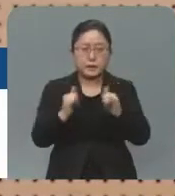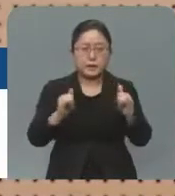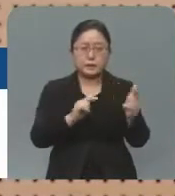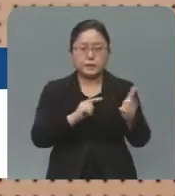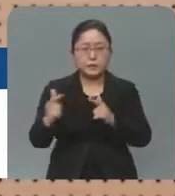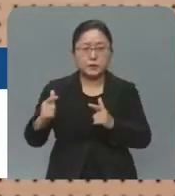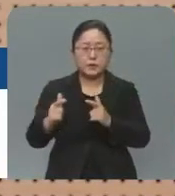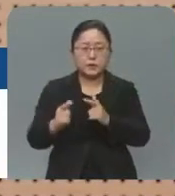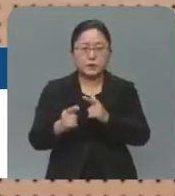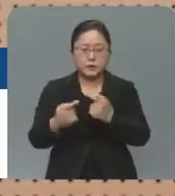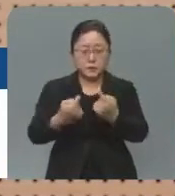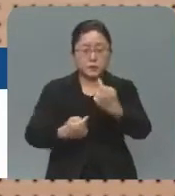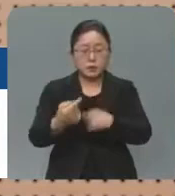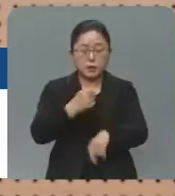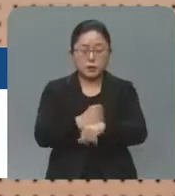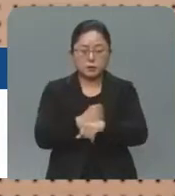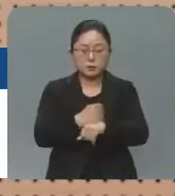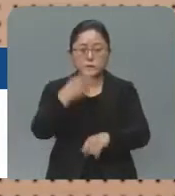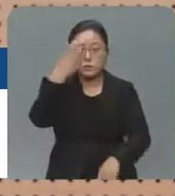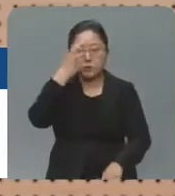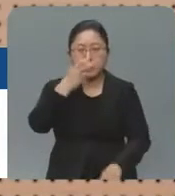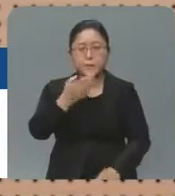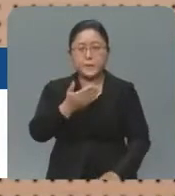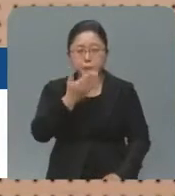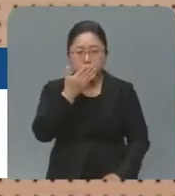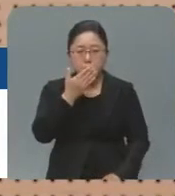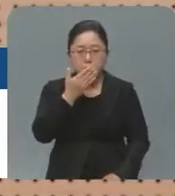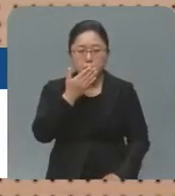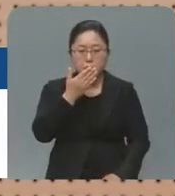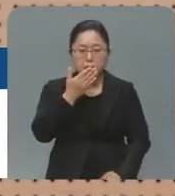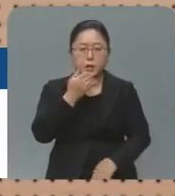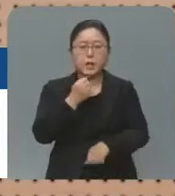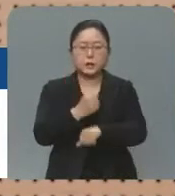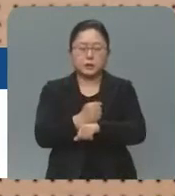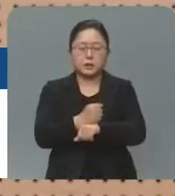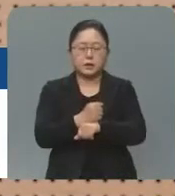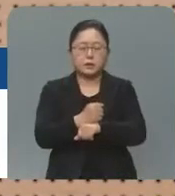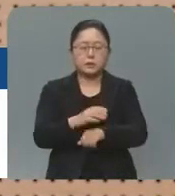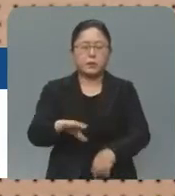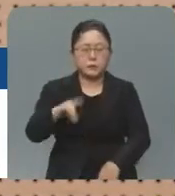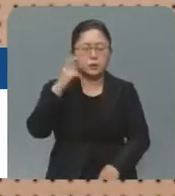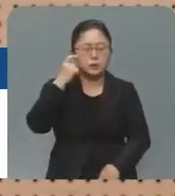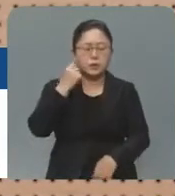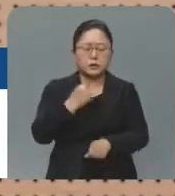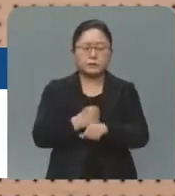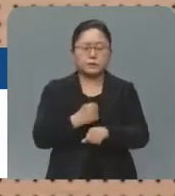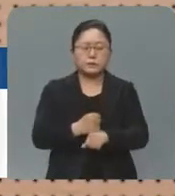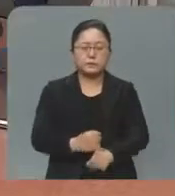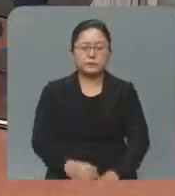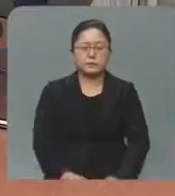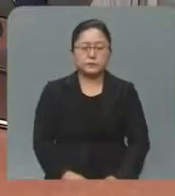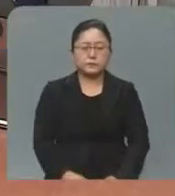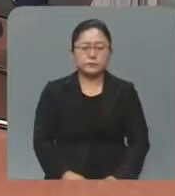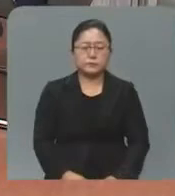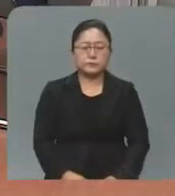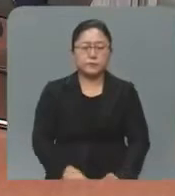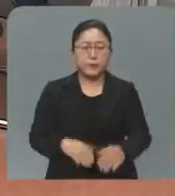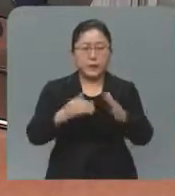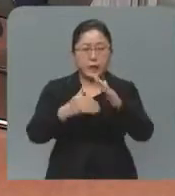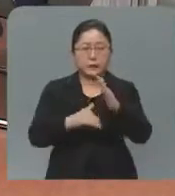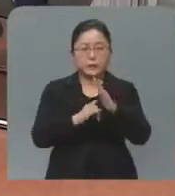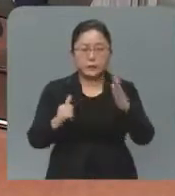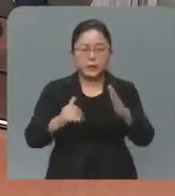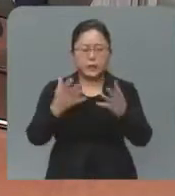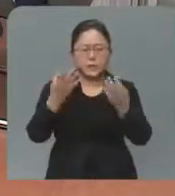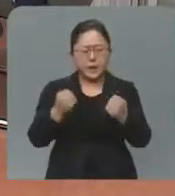분들이 신청이 돼서 조사를 대상이 될 수 있도록 우선 하는 게 첫 번째다 이렇게 생각합니다. 그래서 유가족들은